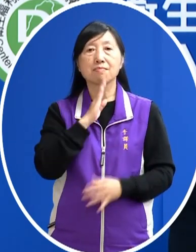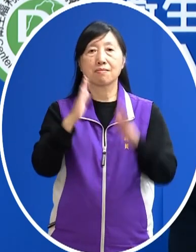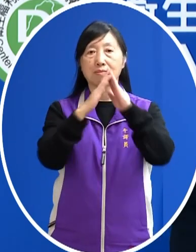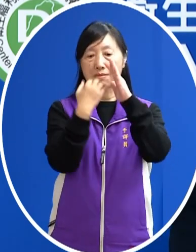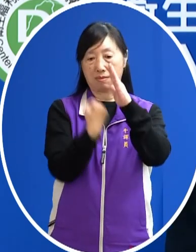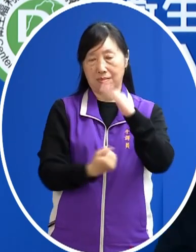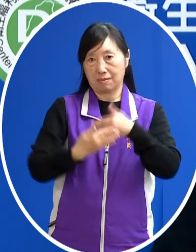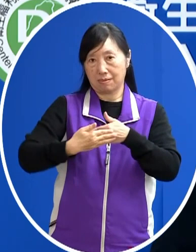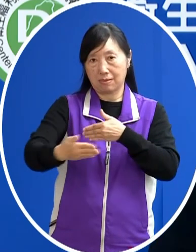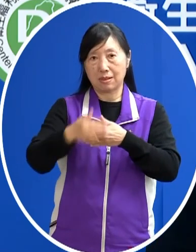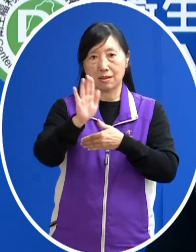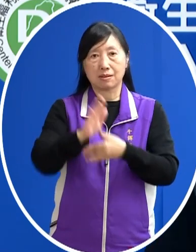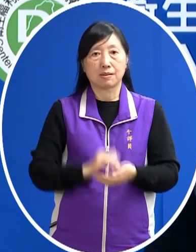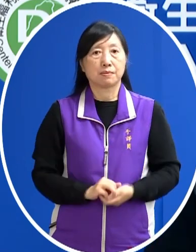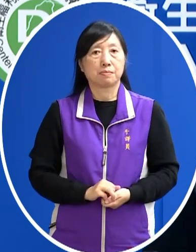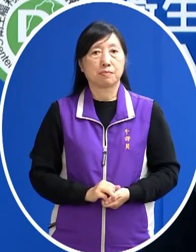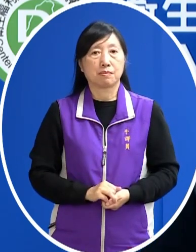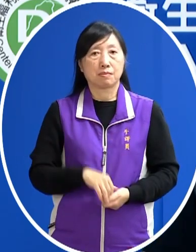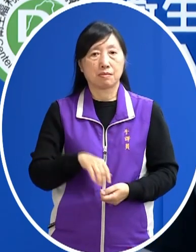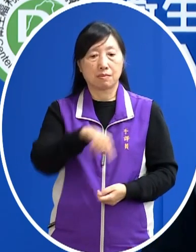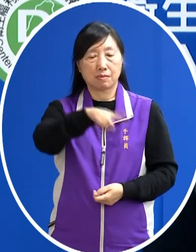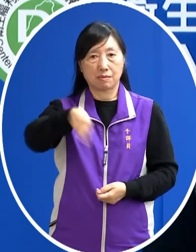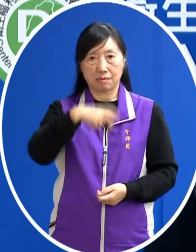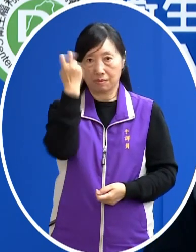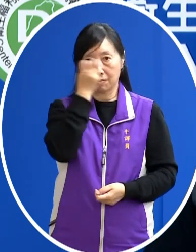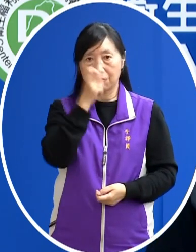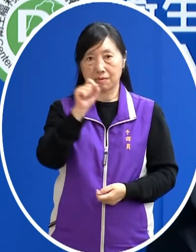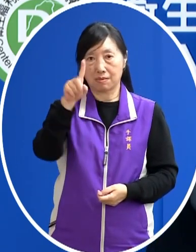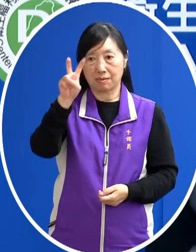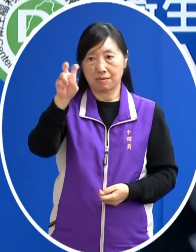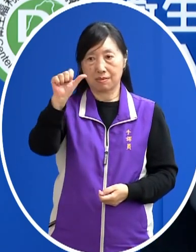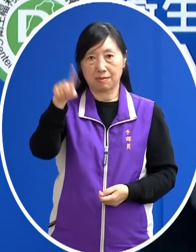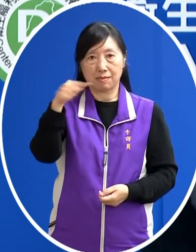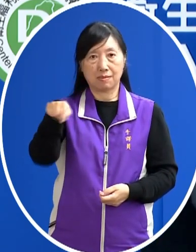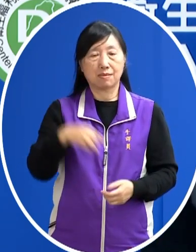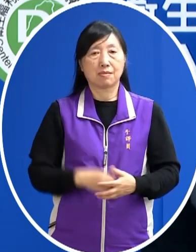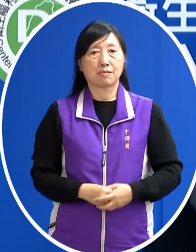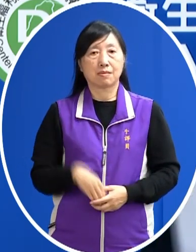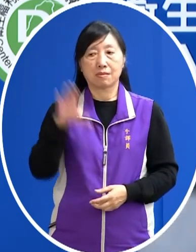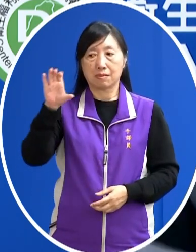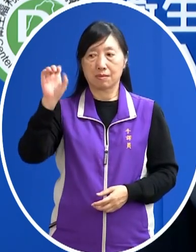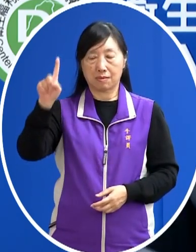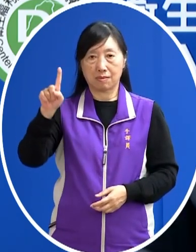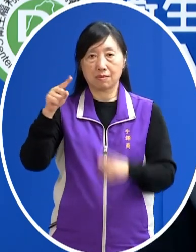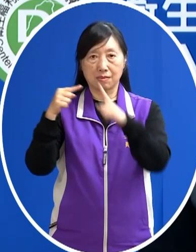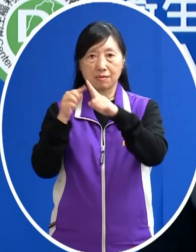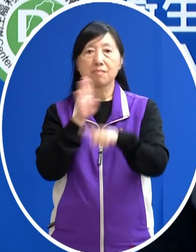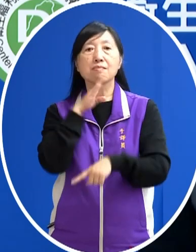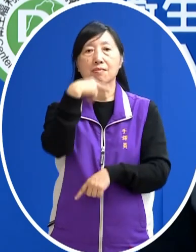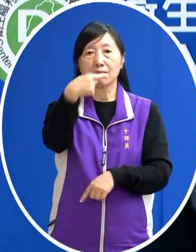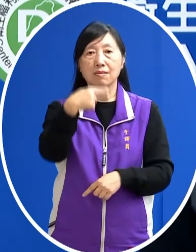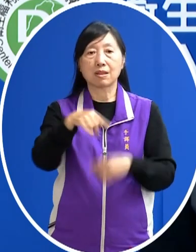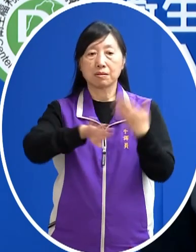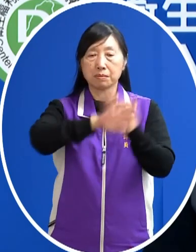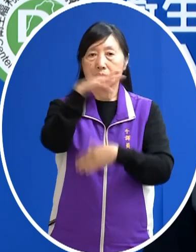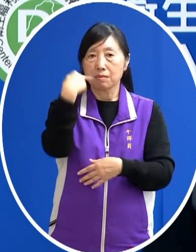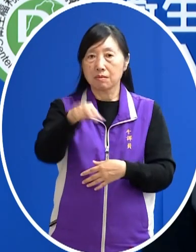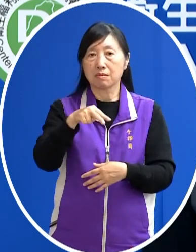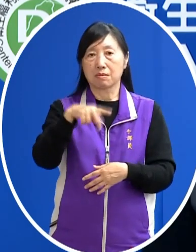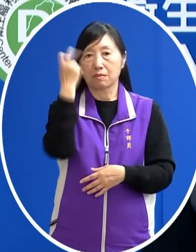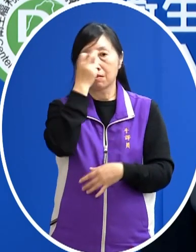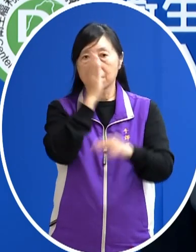离的对象，那已经采检了125人，那91人为阴性，其余在检验